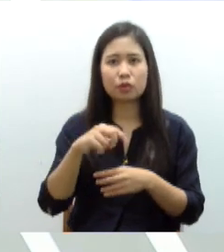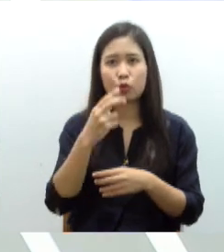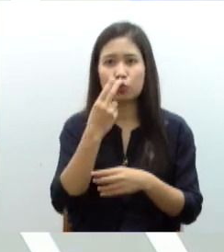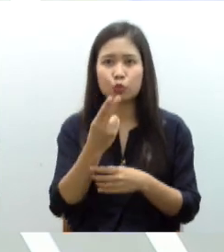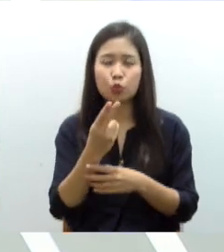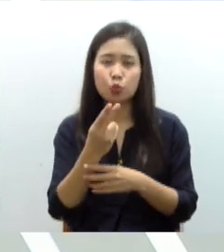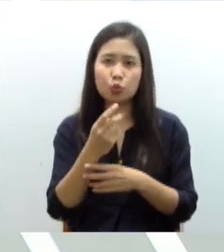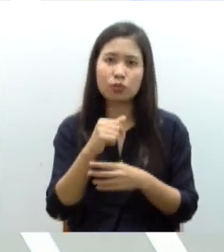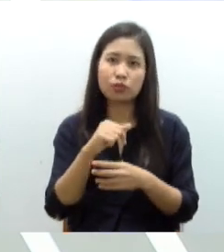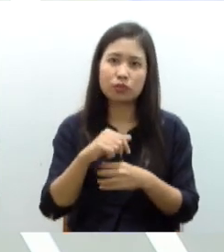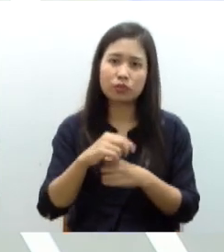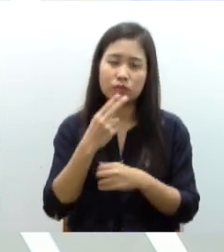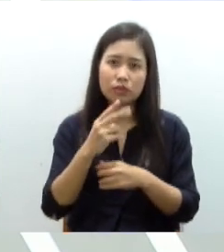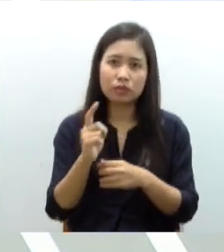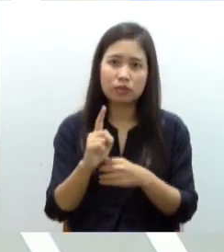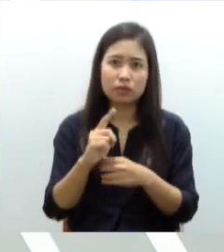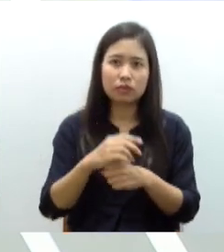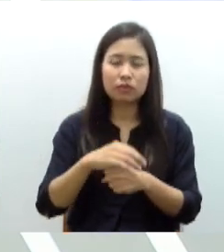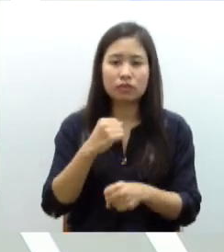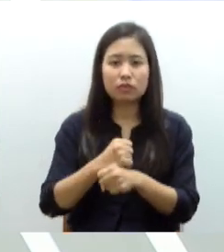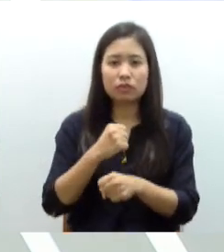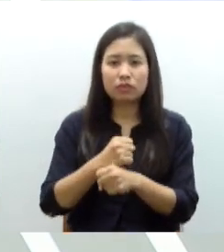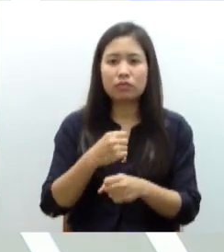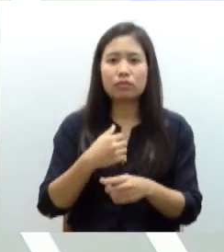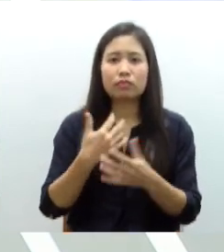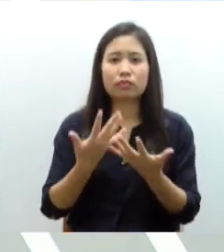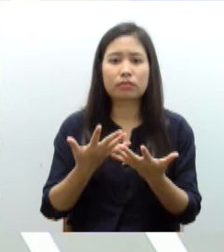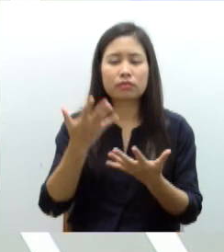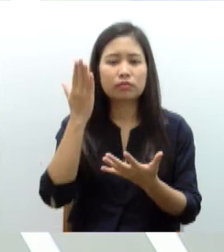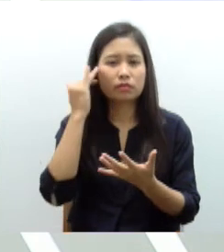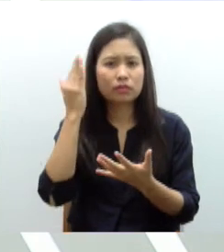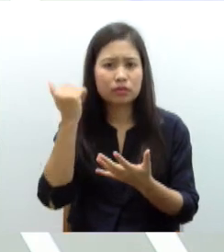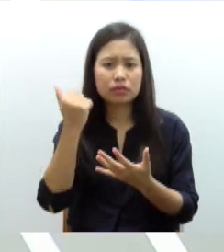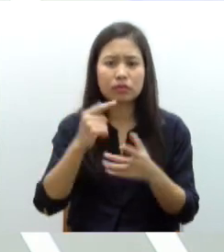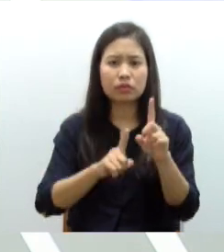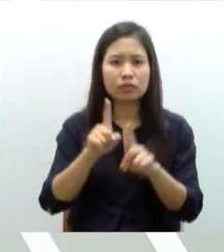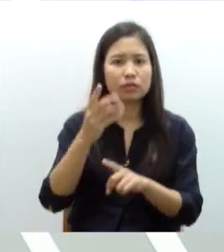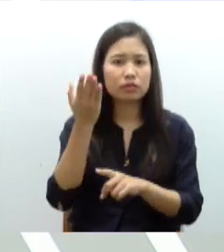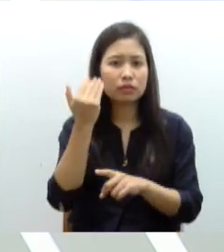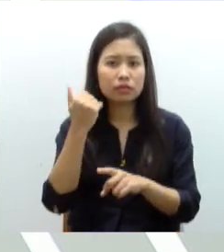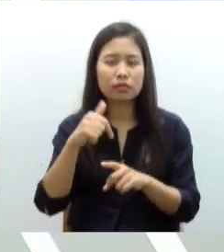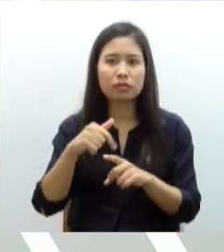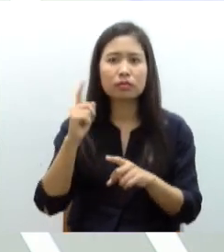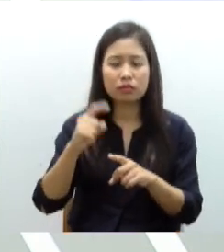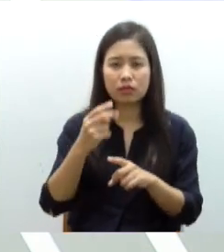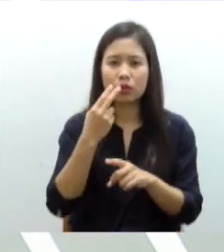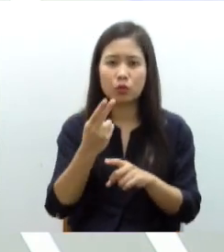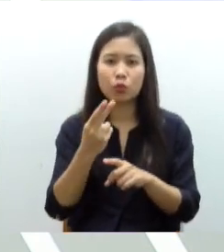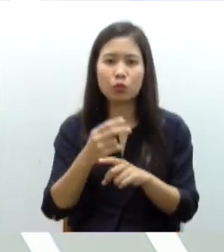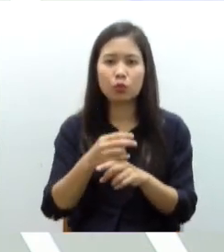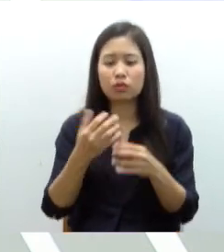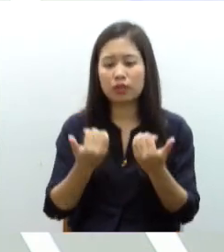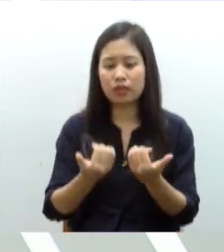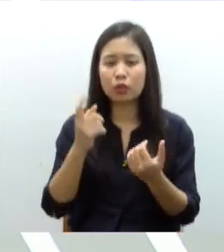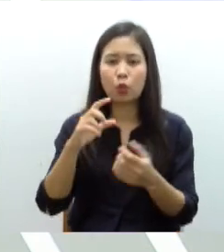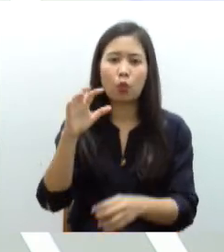แหละก็คือมันไม่ใช่เรื่องเป็นโรคหรอกแต่ว่าทำไมเขาห้ามคนมานั่งสนทนาการโดยไม่มีการควบคุมต้